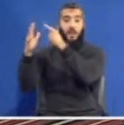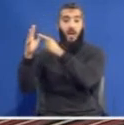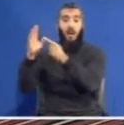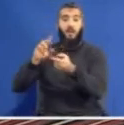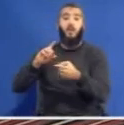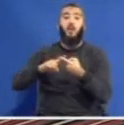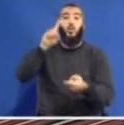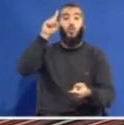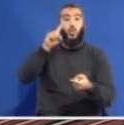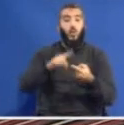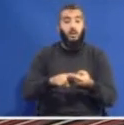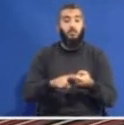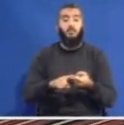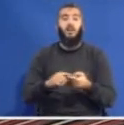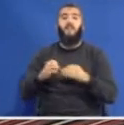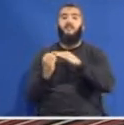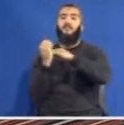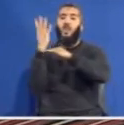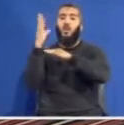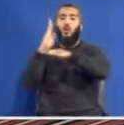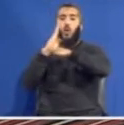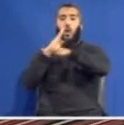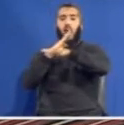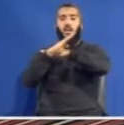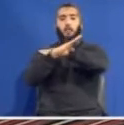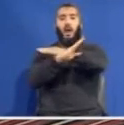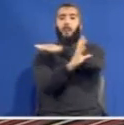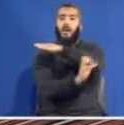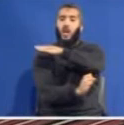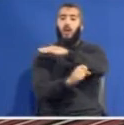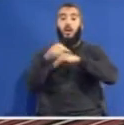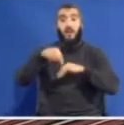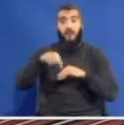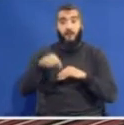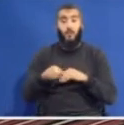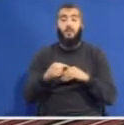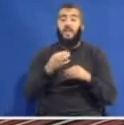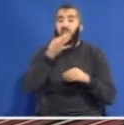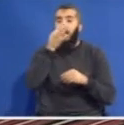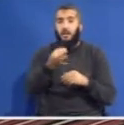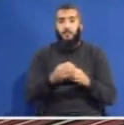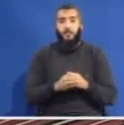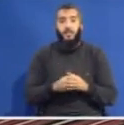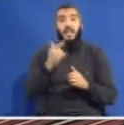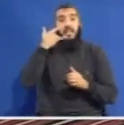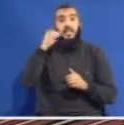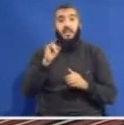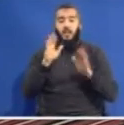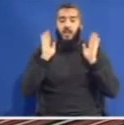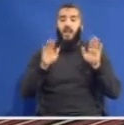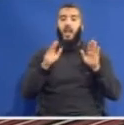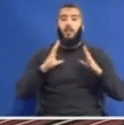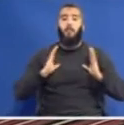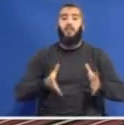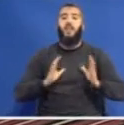الإقامة نقيم الصلاة عند كل فرض بدون النوافل، غير النوافل، النوافل لا نقيم لها الصلاة. معناها صلاة الفجر